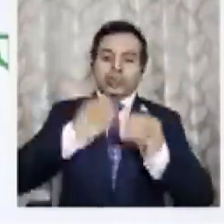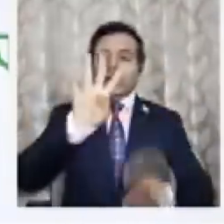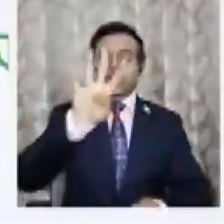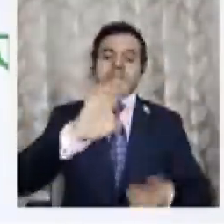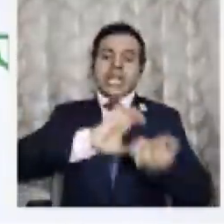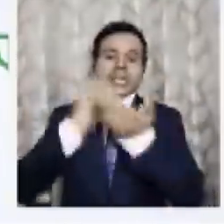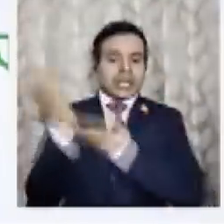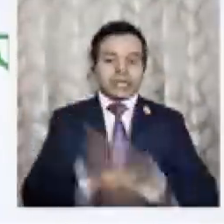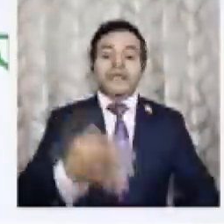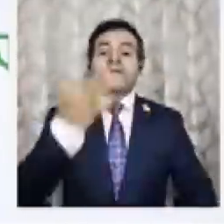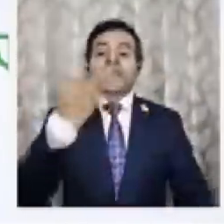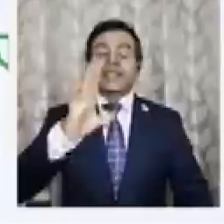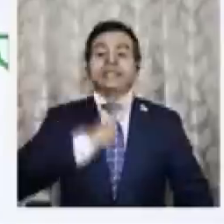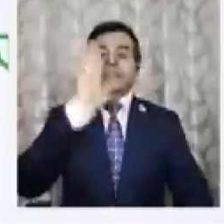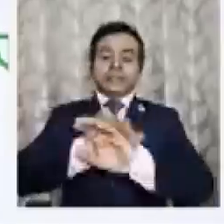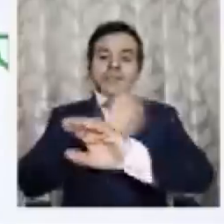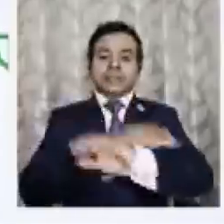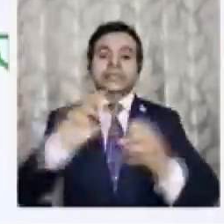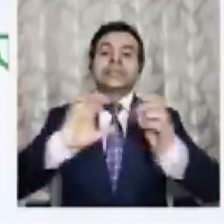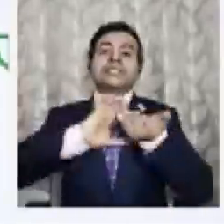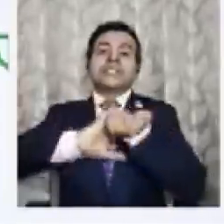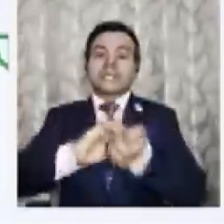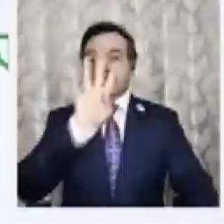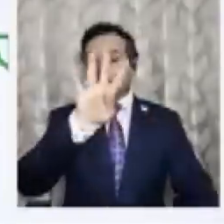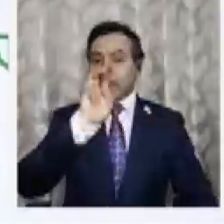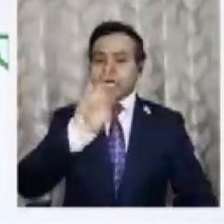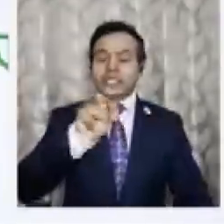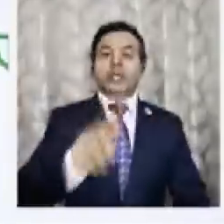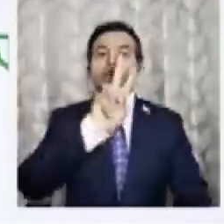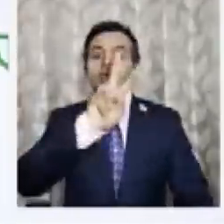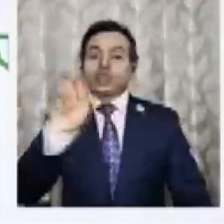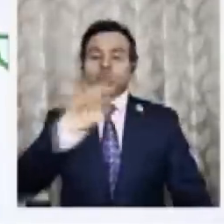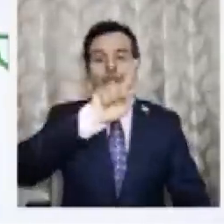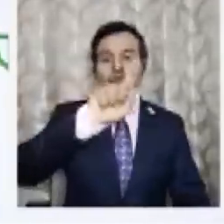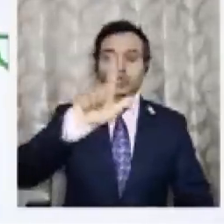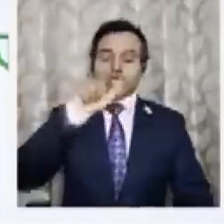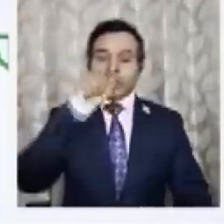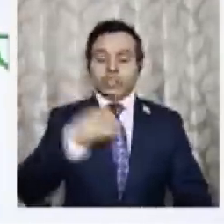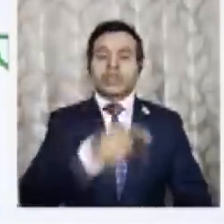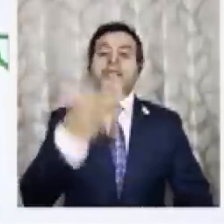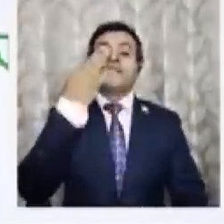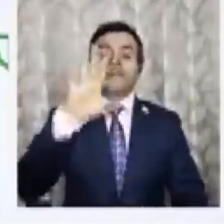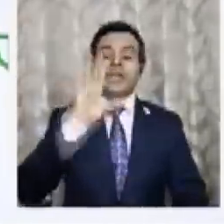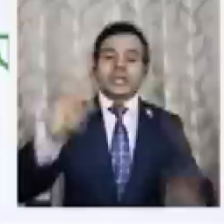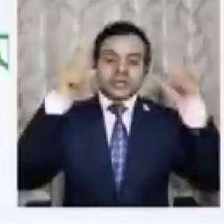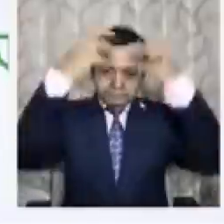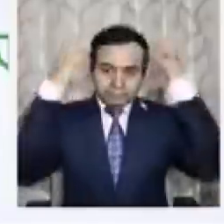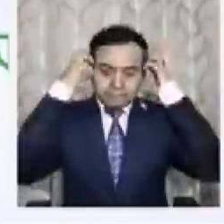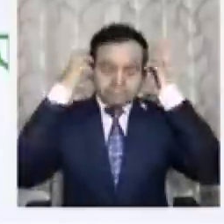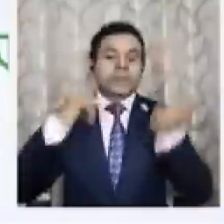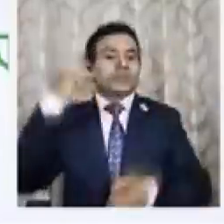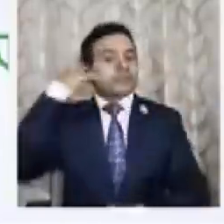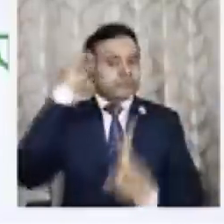আরও 4 জন নতুন সংযুক্ত হয়েছে। স্বেচ্ছাসেবী ভিত্তিতে সেবাদানকারী চিকিৎসক 4,217